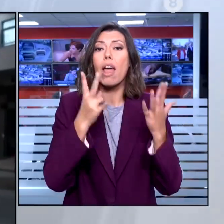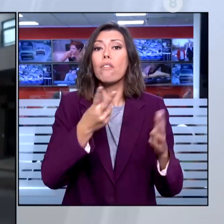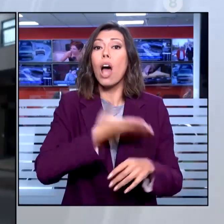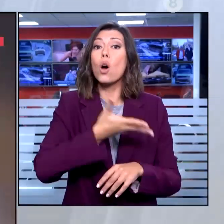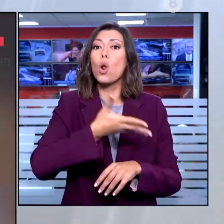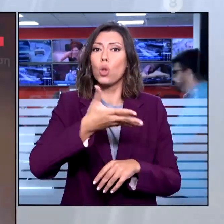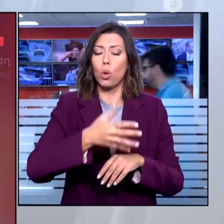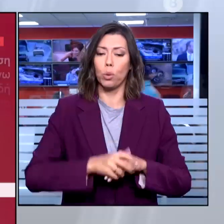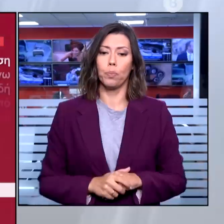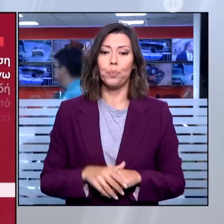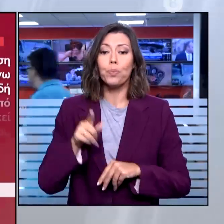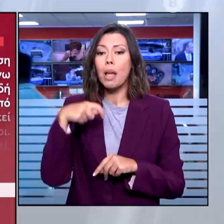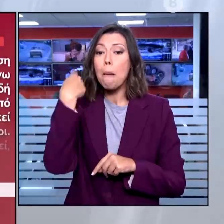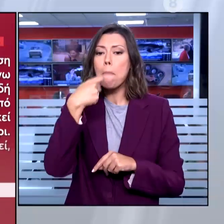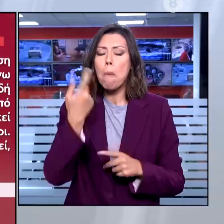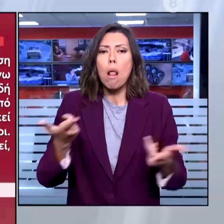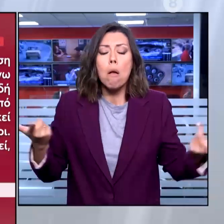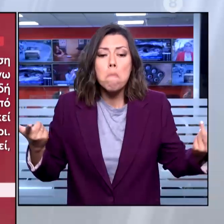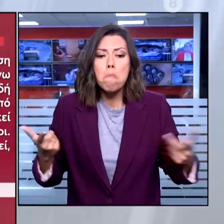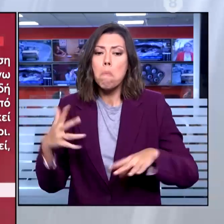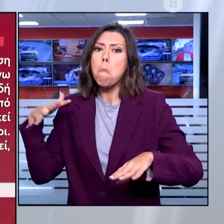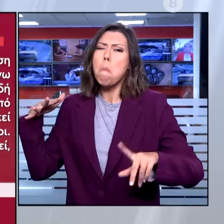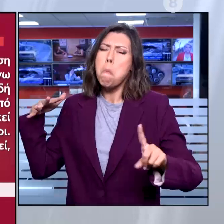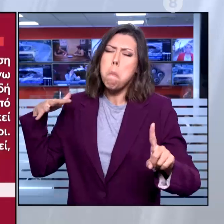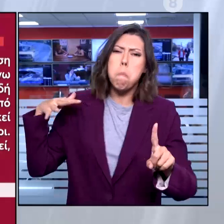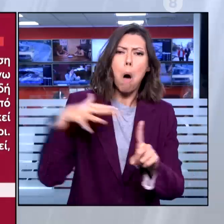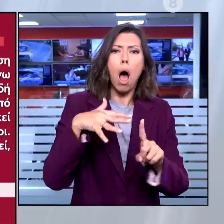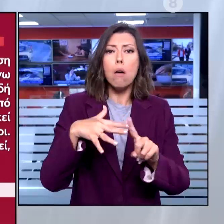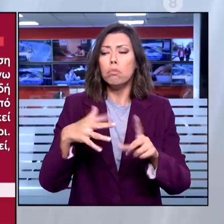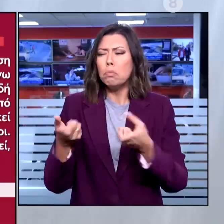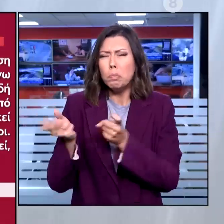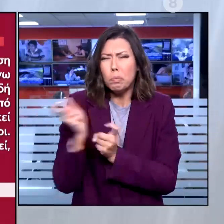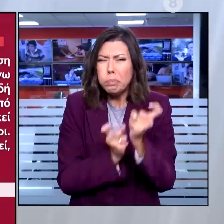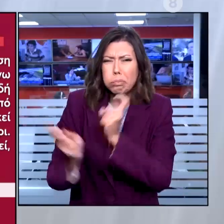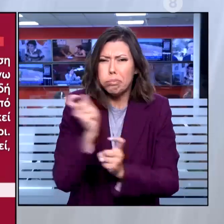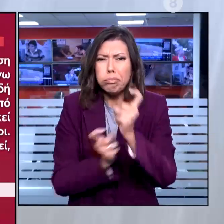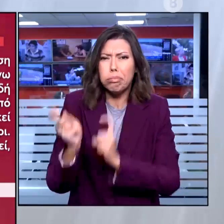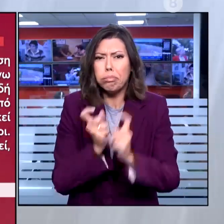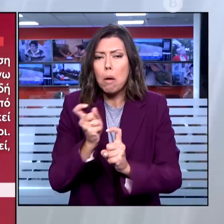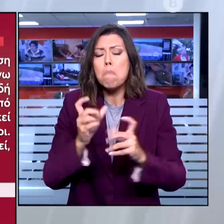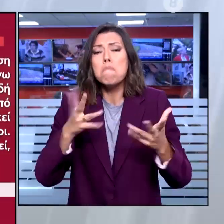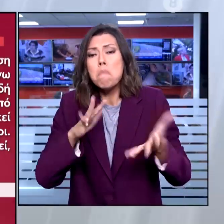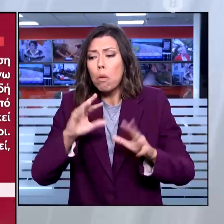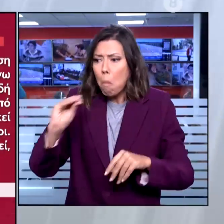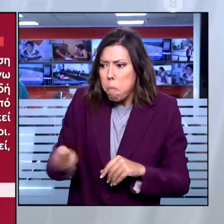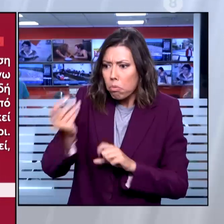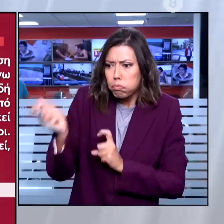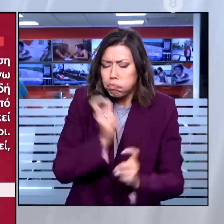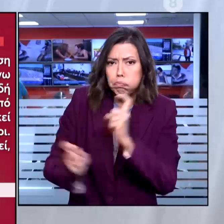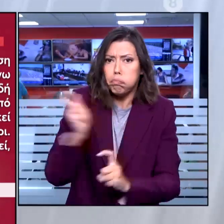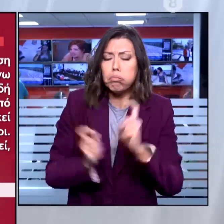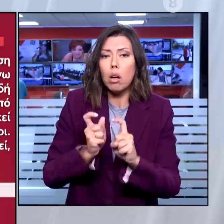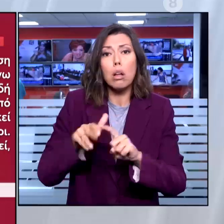πρόσωπο και το σώμα. Δέχτηκαν επίθεση. Με μαχαίρι. Πάνω σε ποβγά. Δηλαδή ξεκίνησε καυγάς από το πουθενά και εκεί μετά